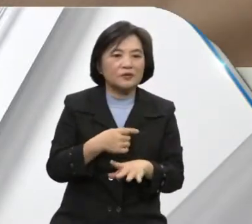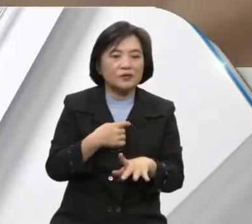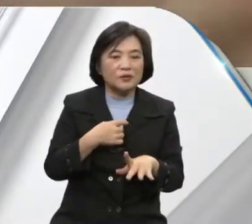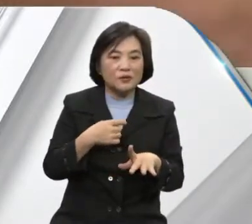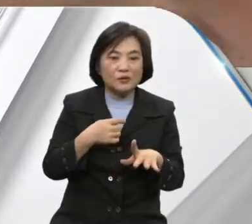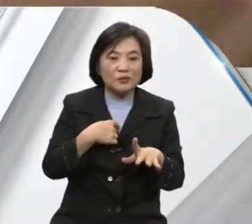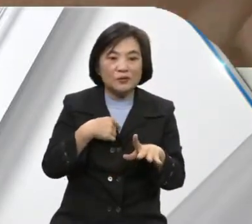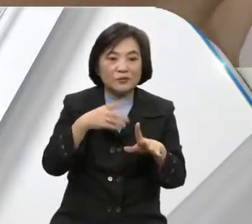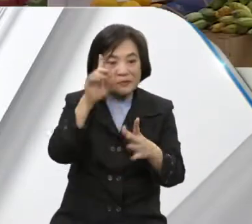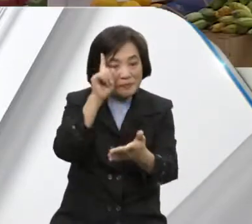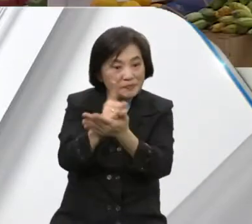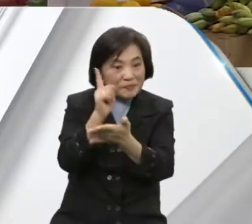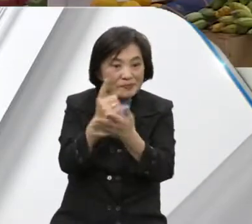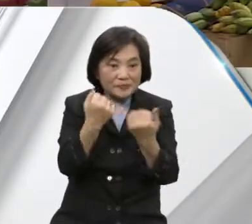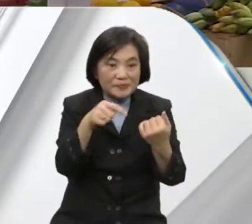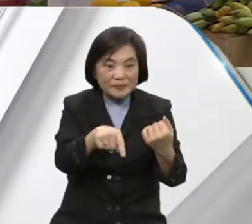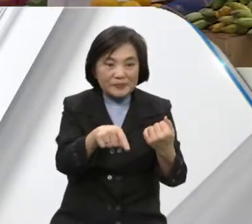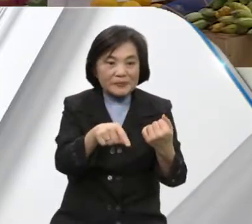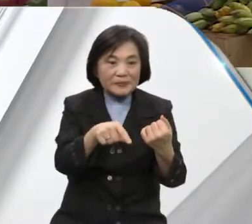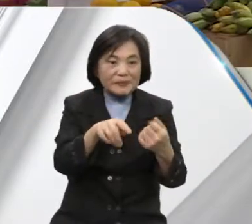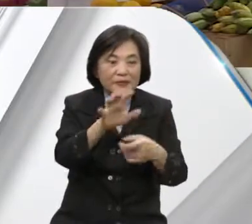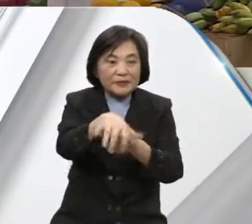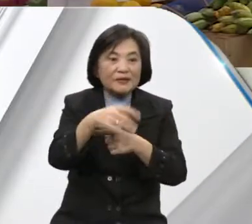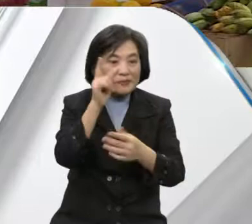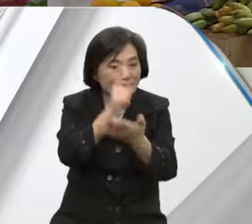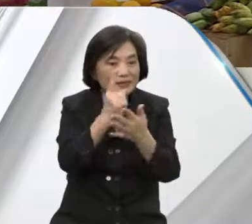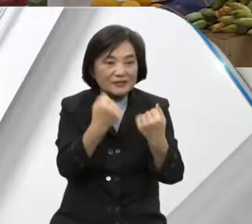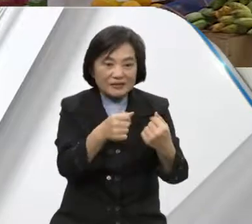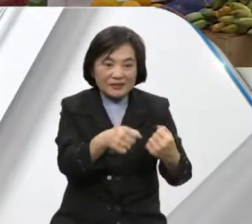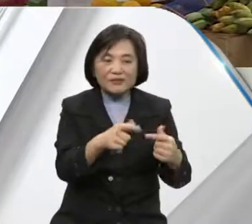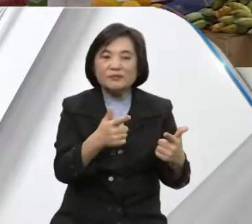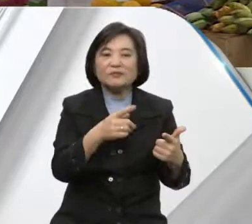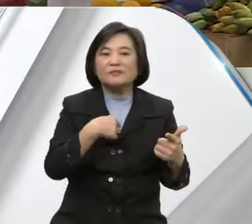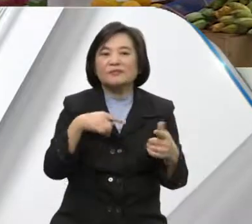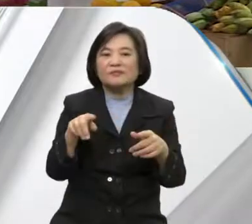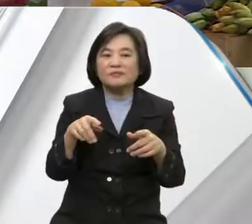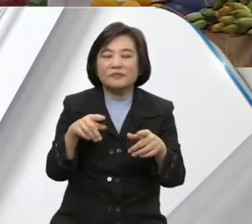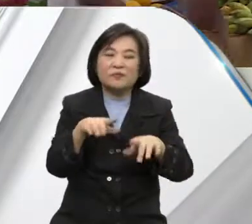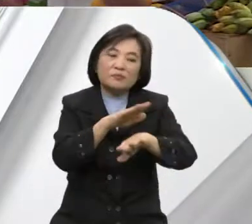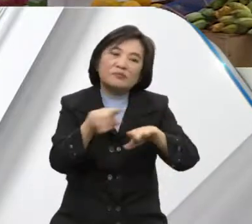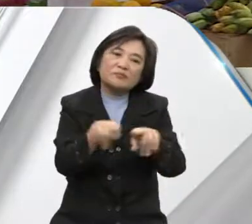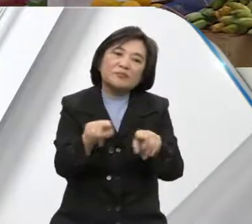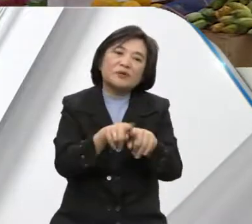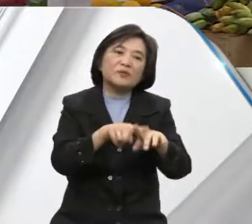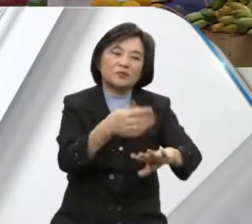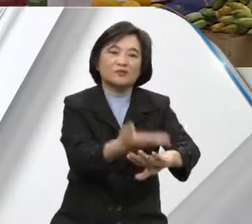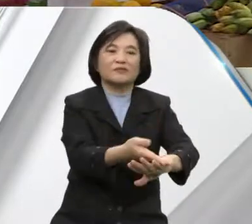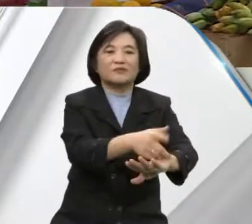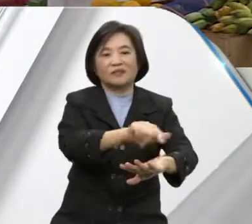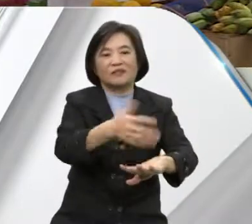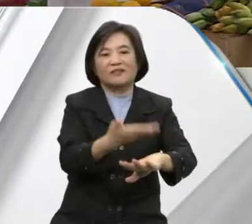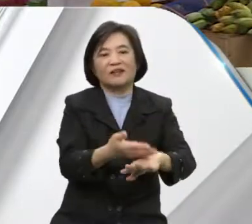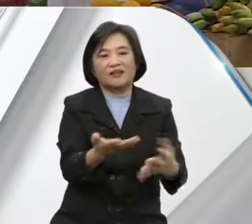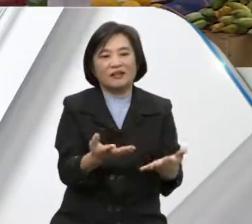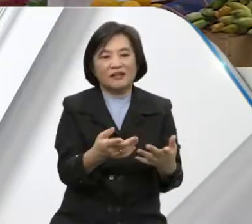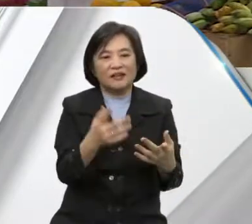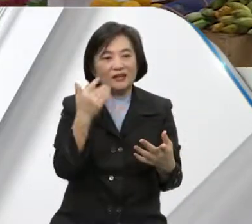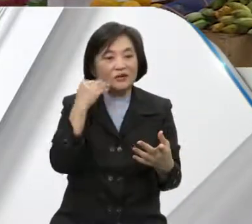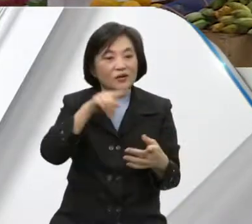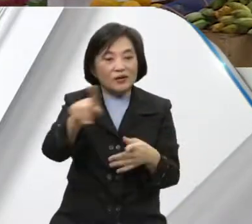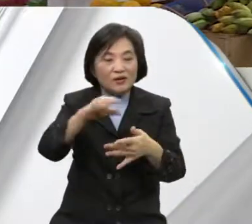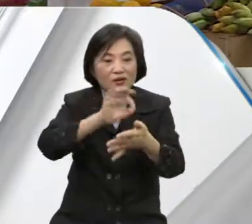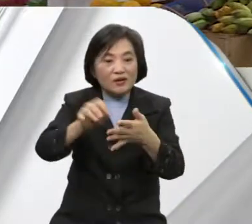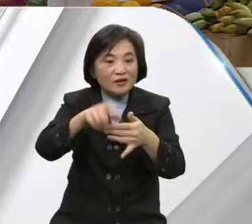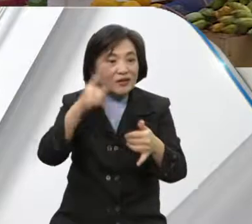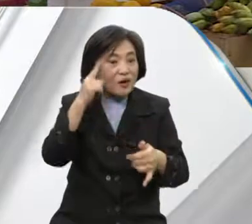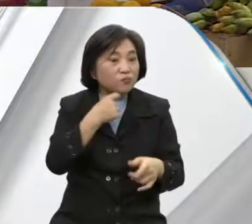这边。可以，农民每天在这边摆摊。那我们平常的话就是放在这边，那消费者